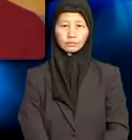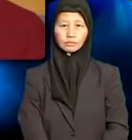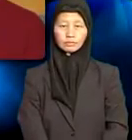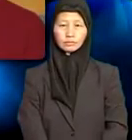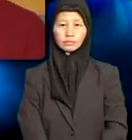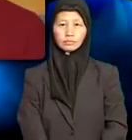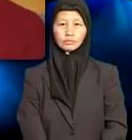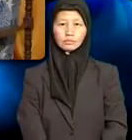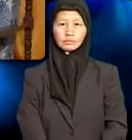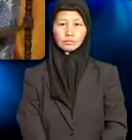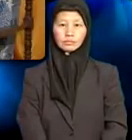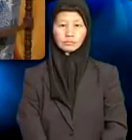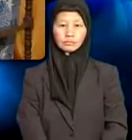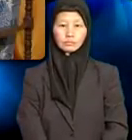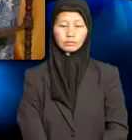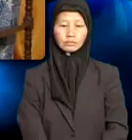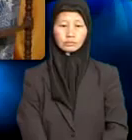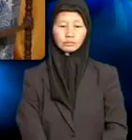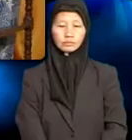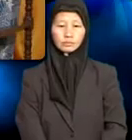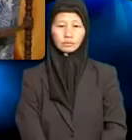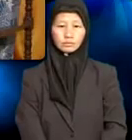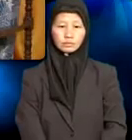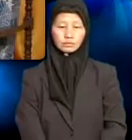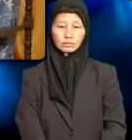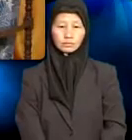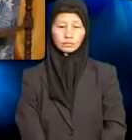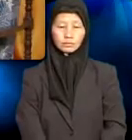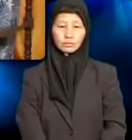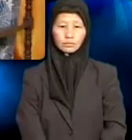raka'atin ada'an lillahi ta'ala. Allahu akbar.